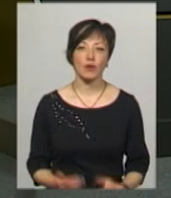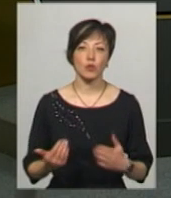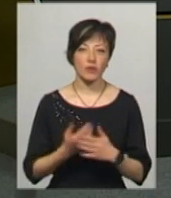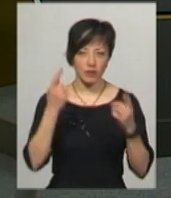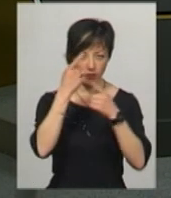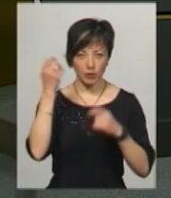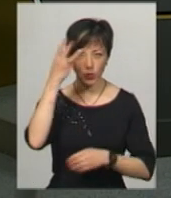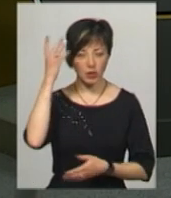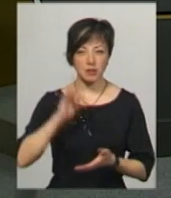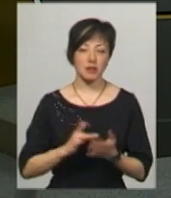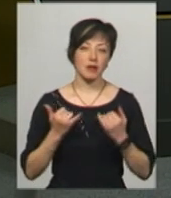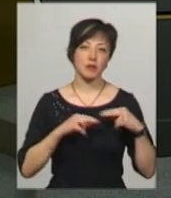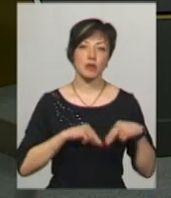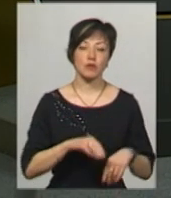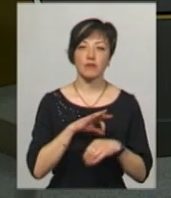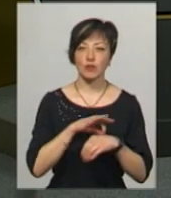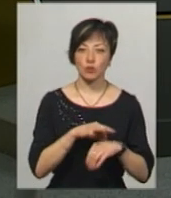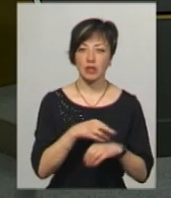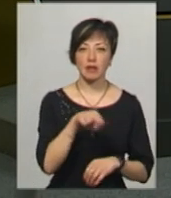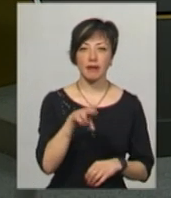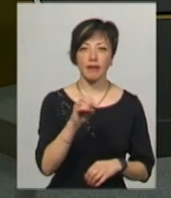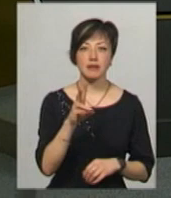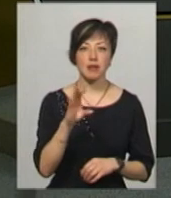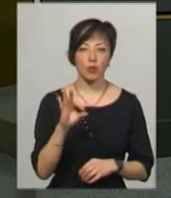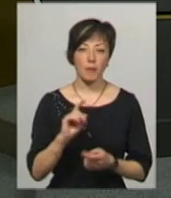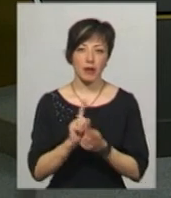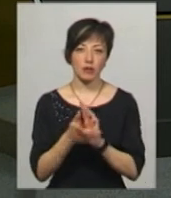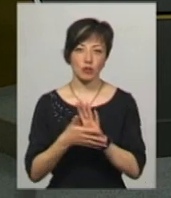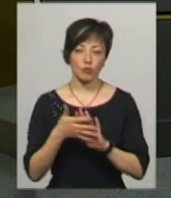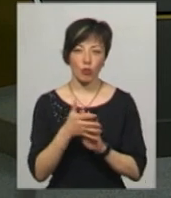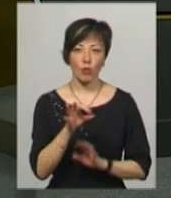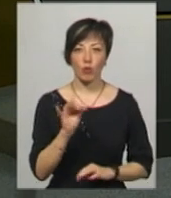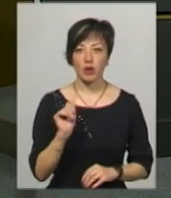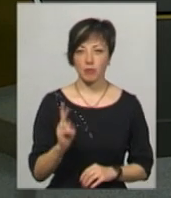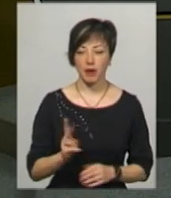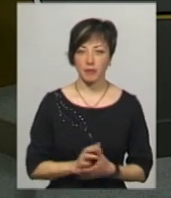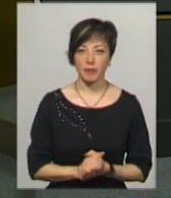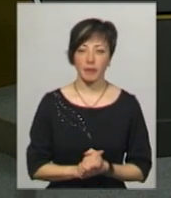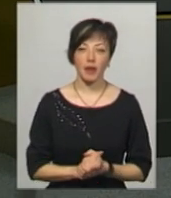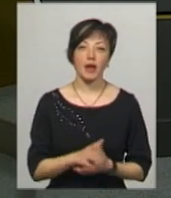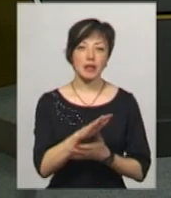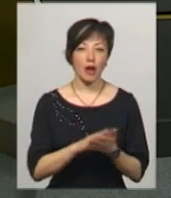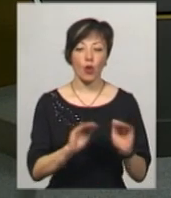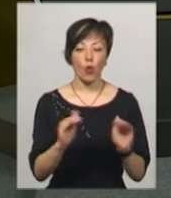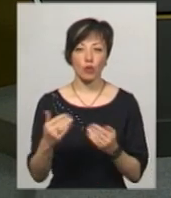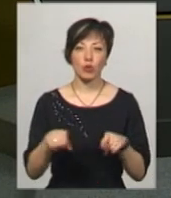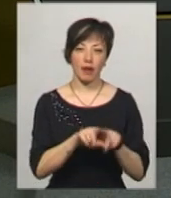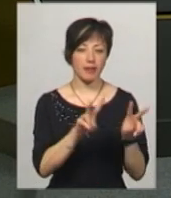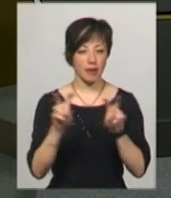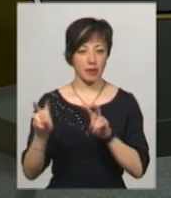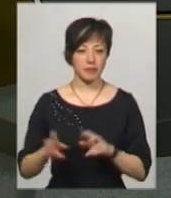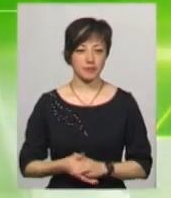Новини в ефірі «Поділля Центр». У студії для вас працюють ведуча Дарина Денисенко, переклад на жестову мову Ольга Рибак. Далі коротко про такі